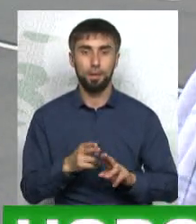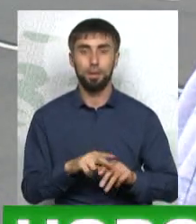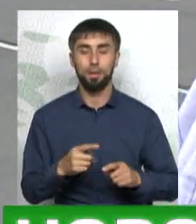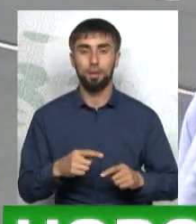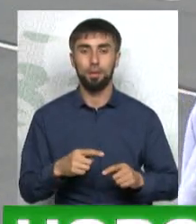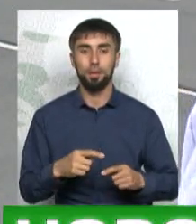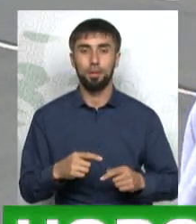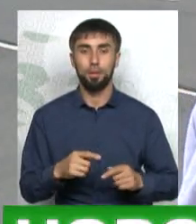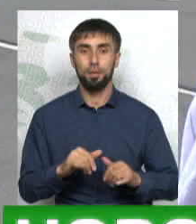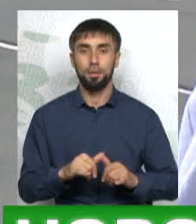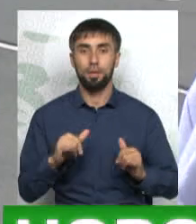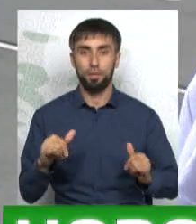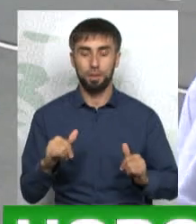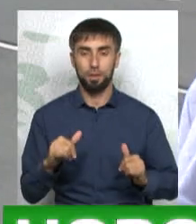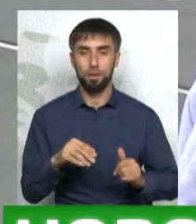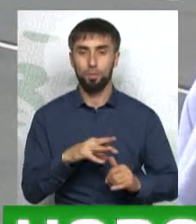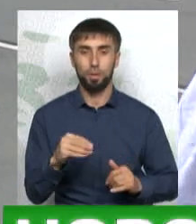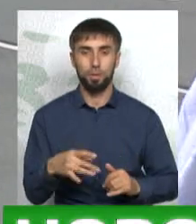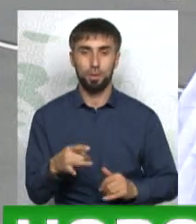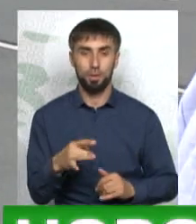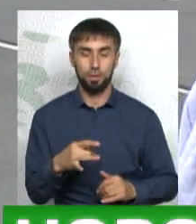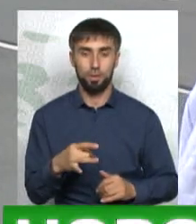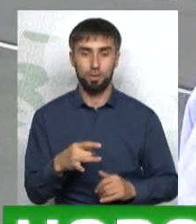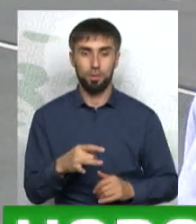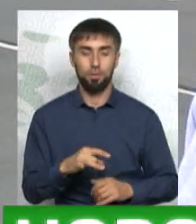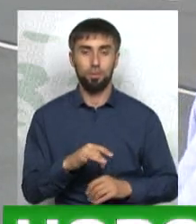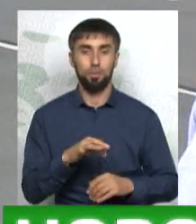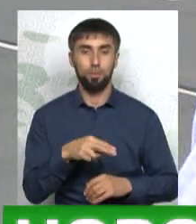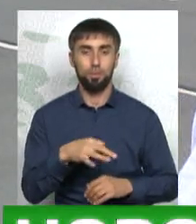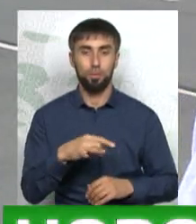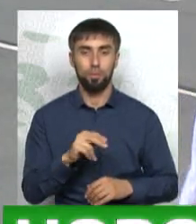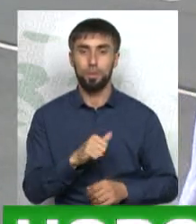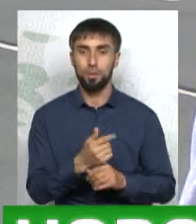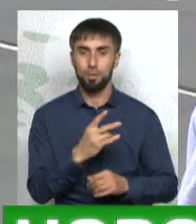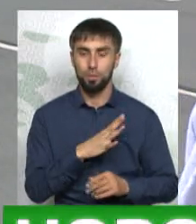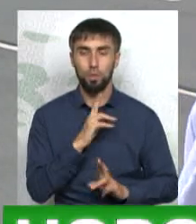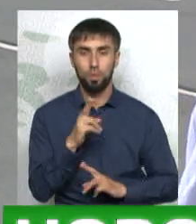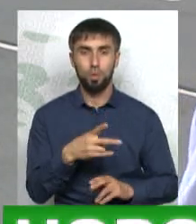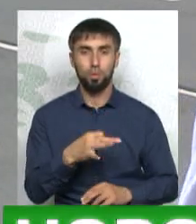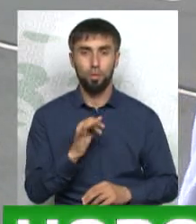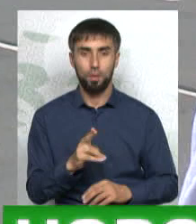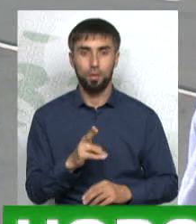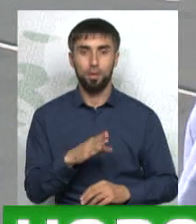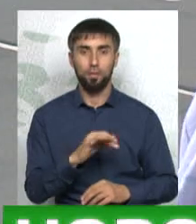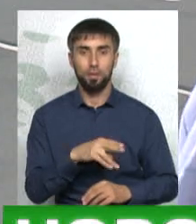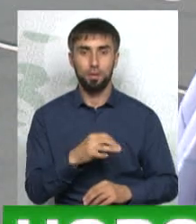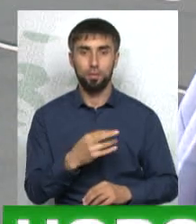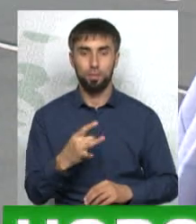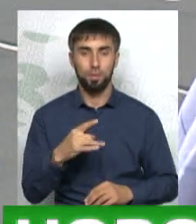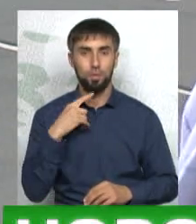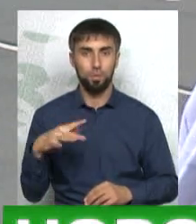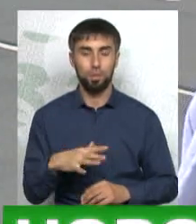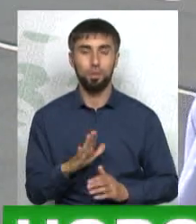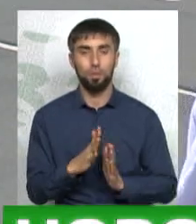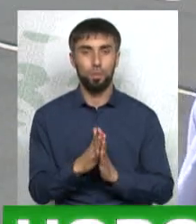развитие межрегиональных перевозок. Большие были усилия приложены. Главе даже пришлось обращаться к Новаку, вице-премьеру России,